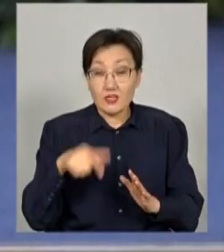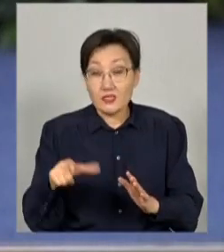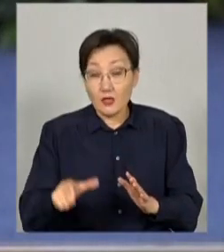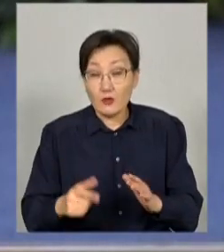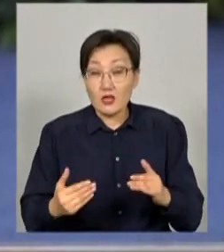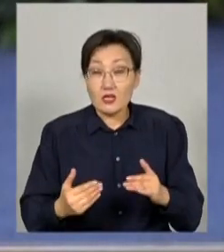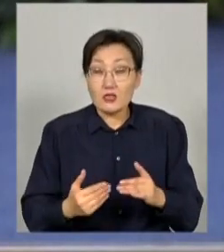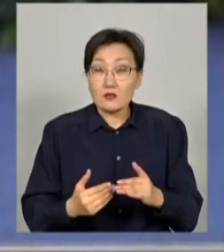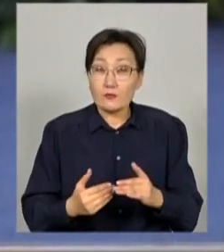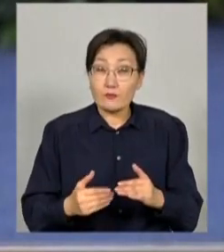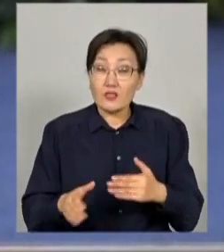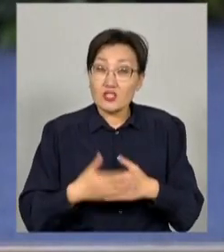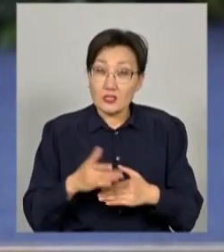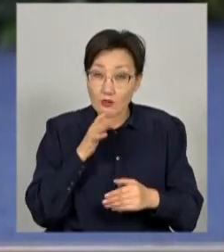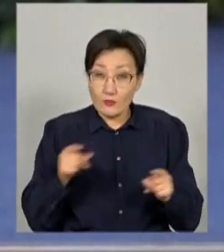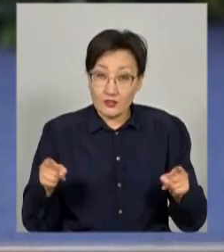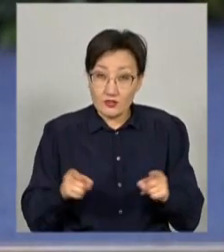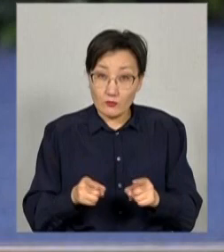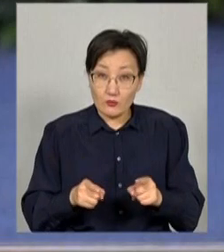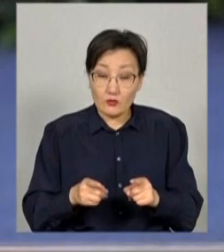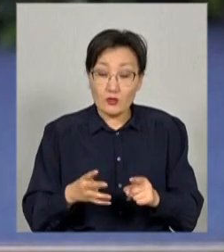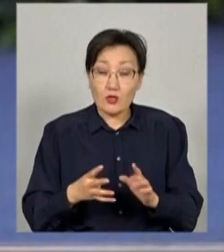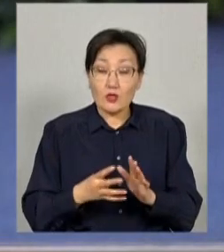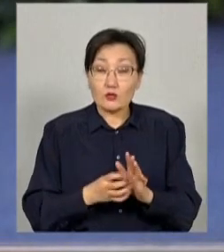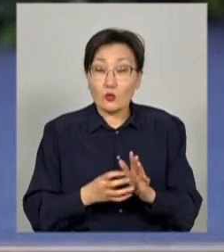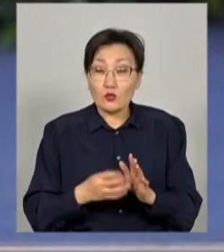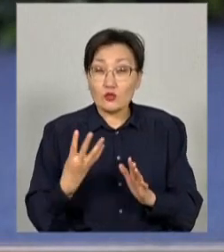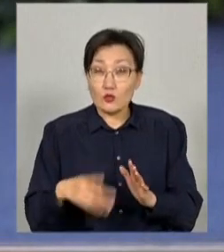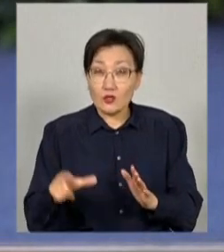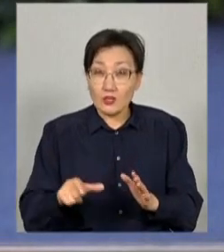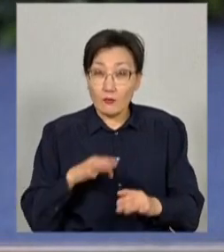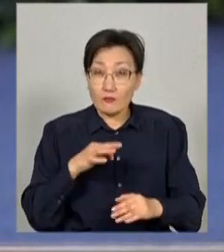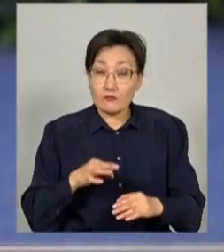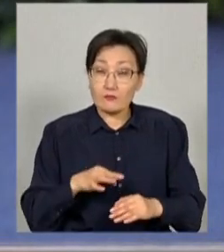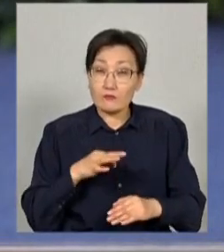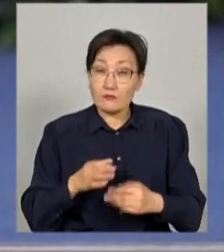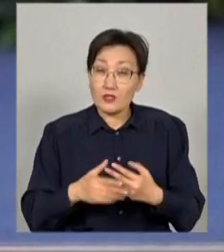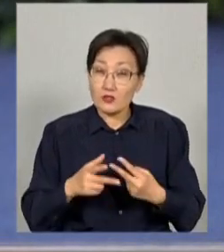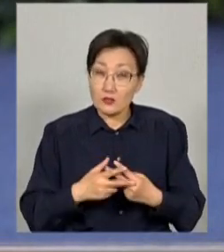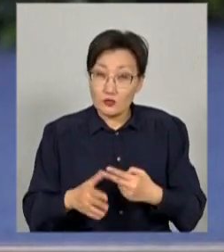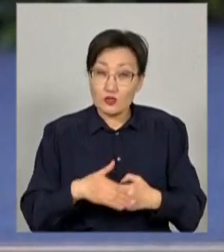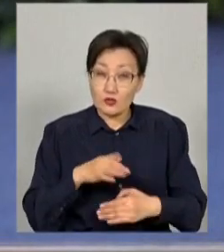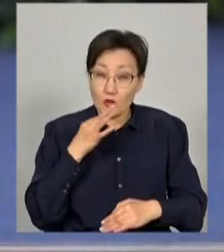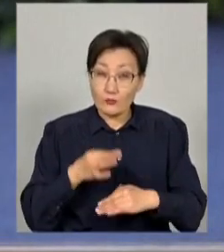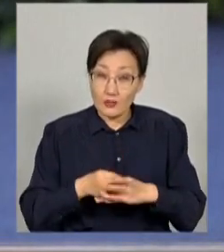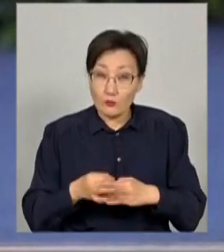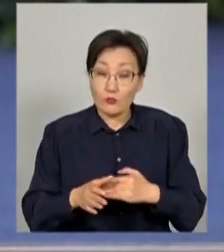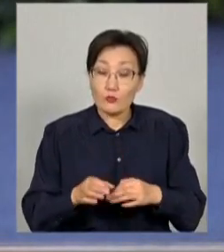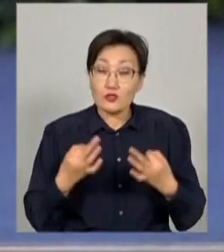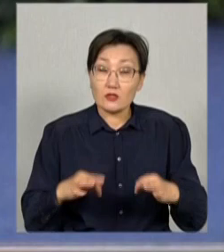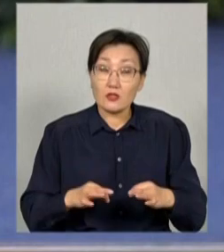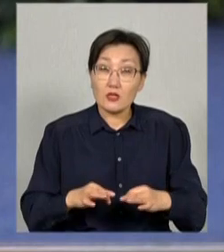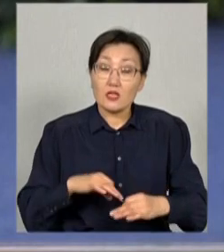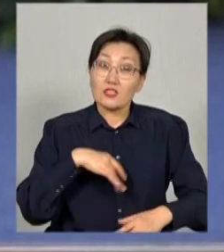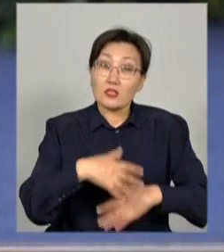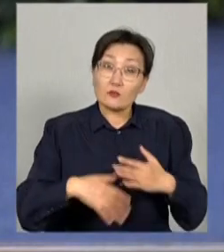мерзімі азайтылды. 94 адам қылмыстық жауаптан босатылды. Мынаны ескере кетсем деймін.